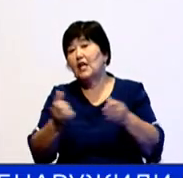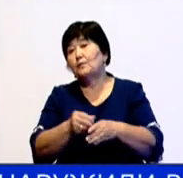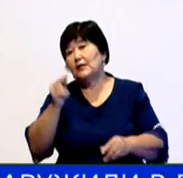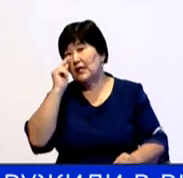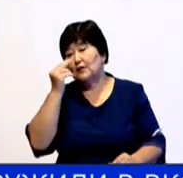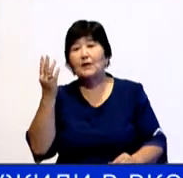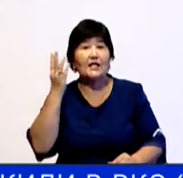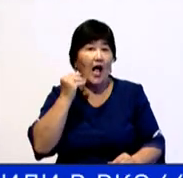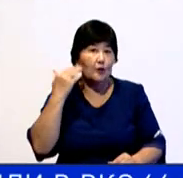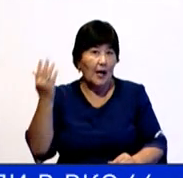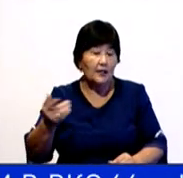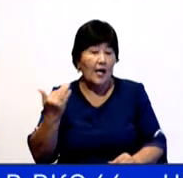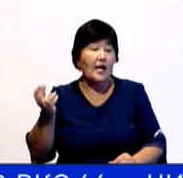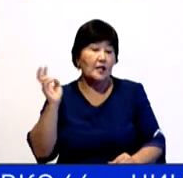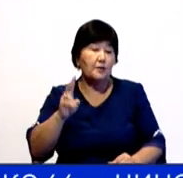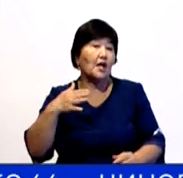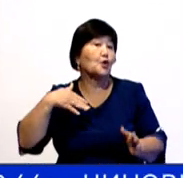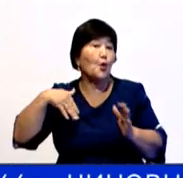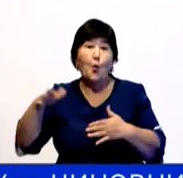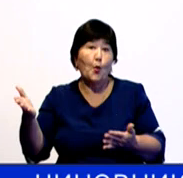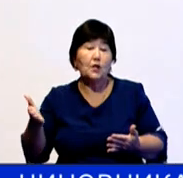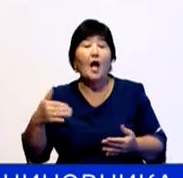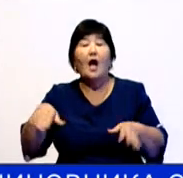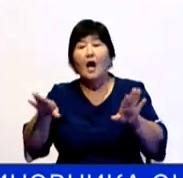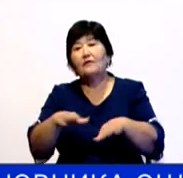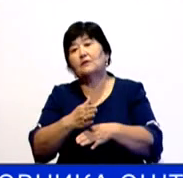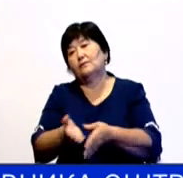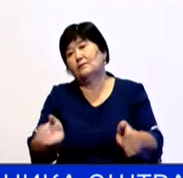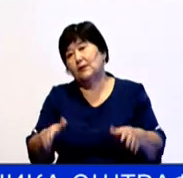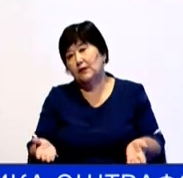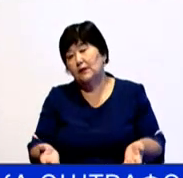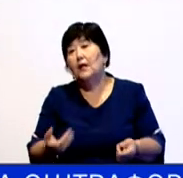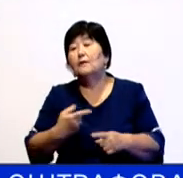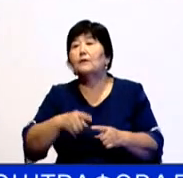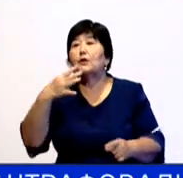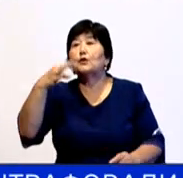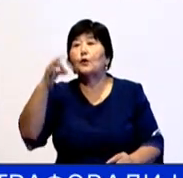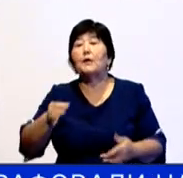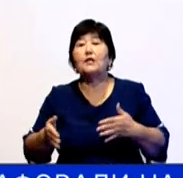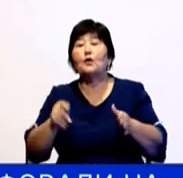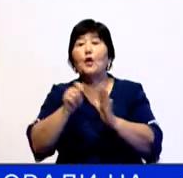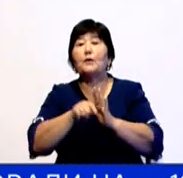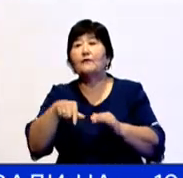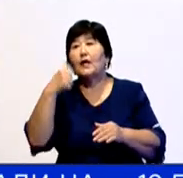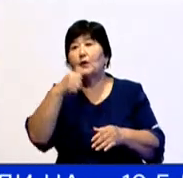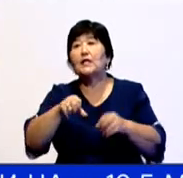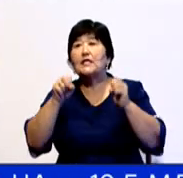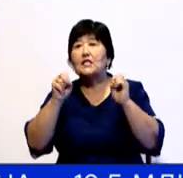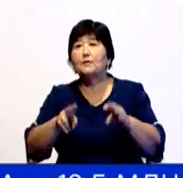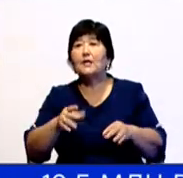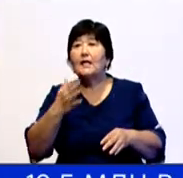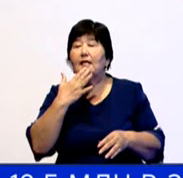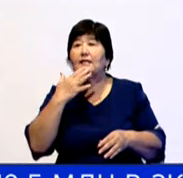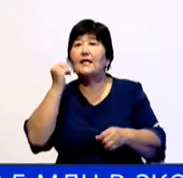Шымкента Алматы они приходят и уходят А воз и ныне там так 40 процентов дорог проверенных в этом году специалистами